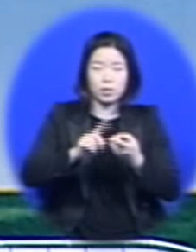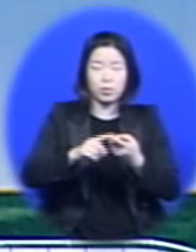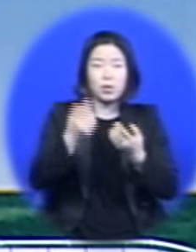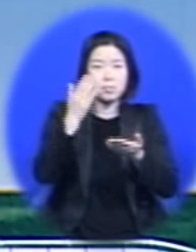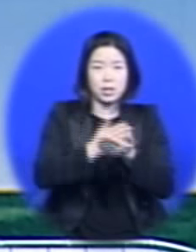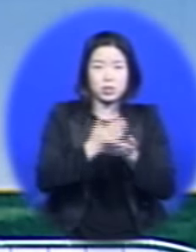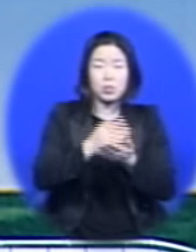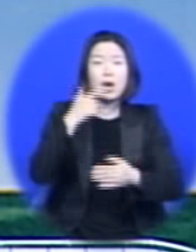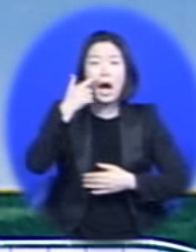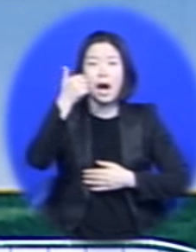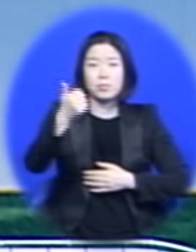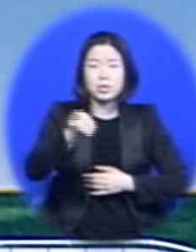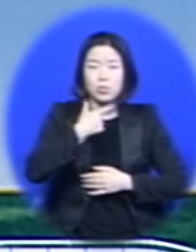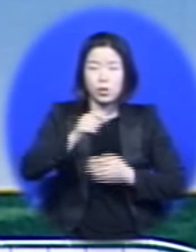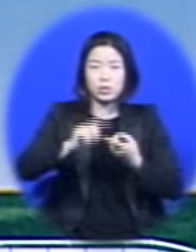아버지의 원대로 하옵소서.